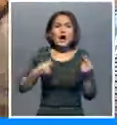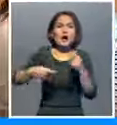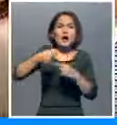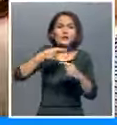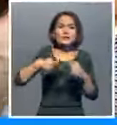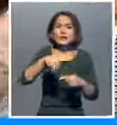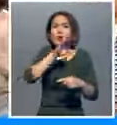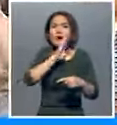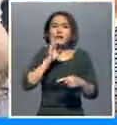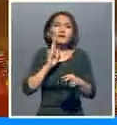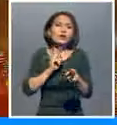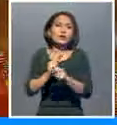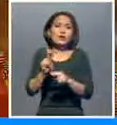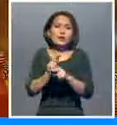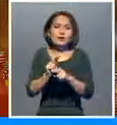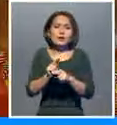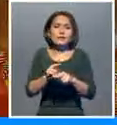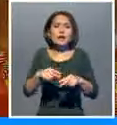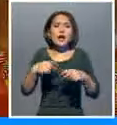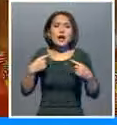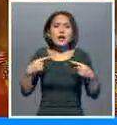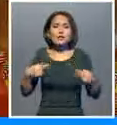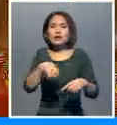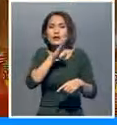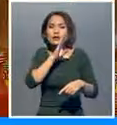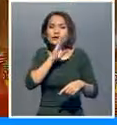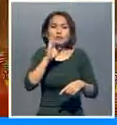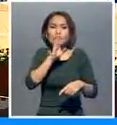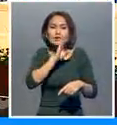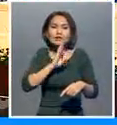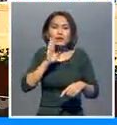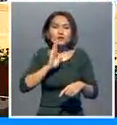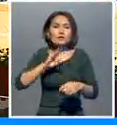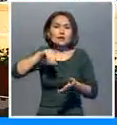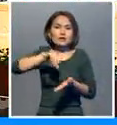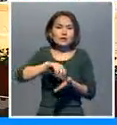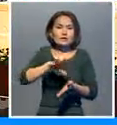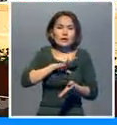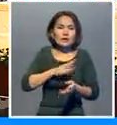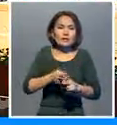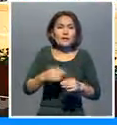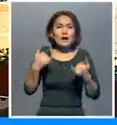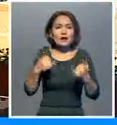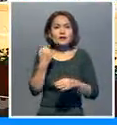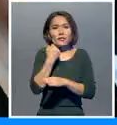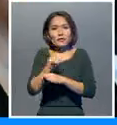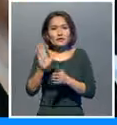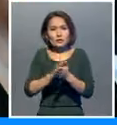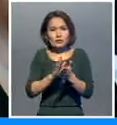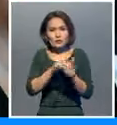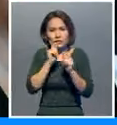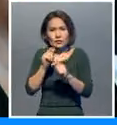керектігі оқытылыпты. Үйрену барысында кейбір жандар жобаға қатысудан бас тартқан. Кейбіреулері бизнес жоспар жасауды қиынсынса, енді біреулері